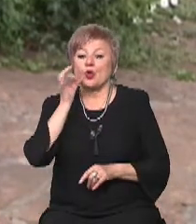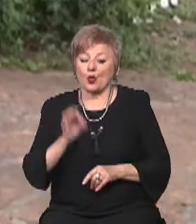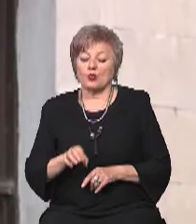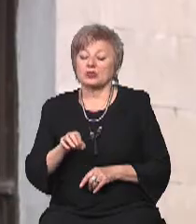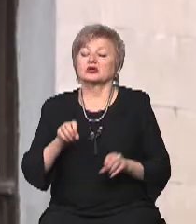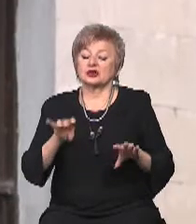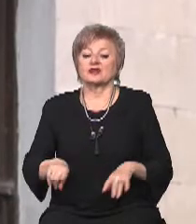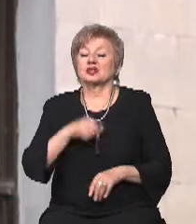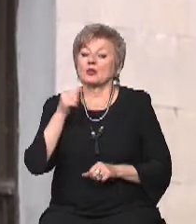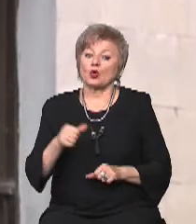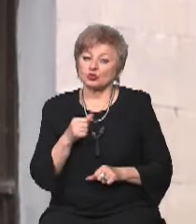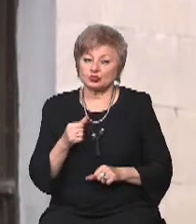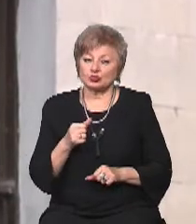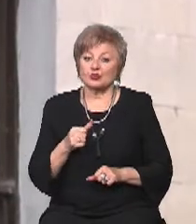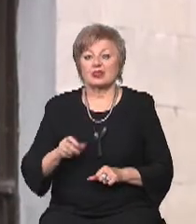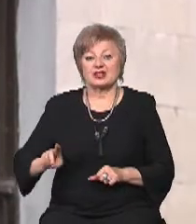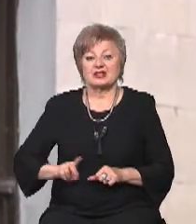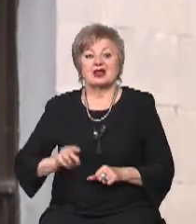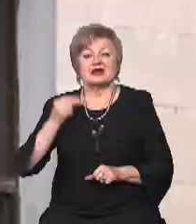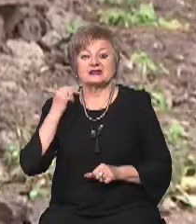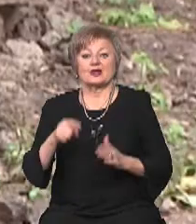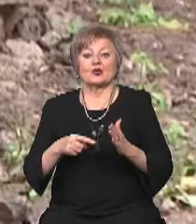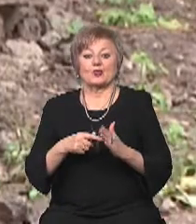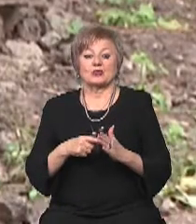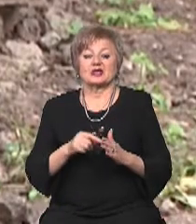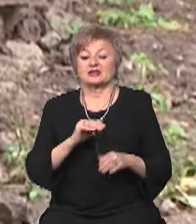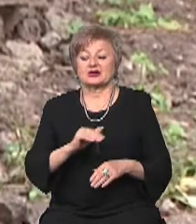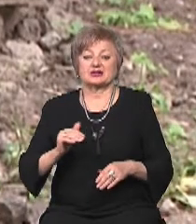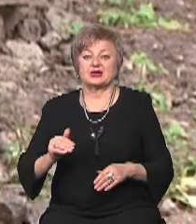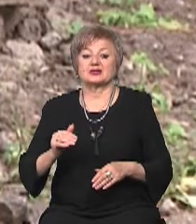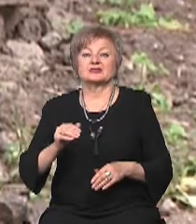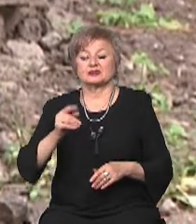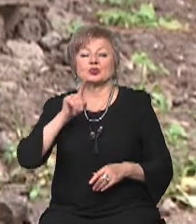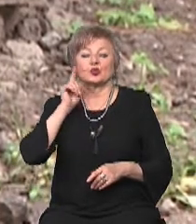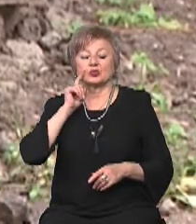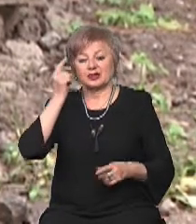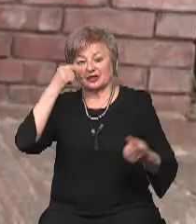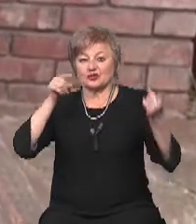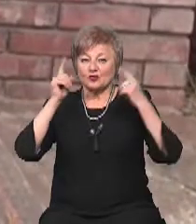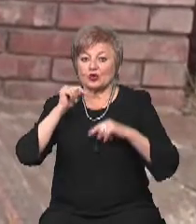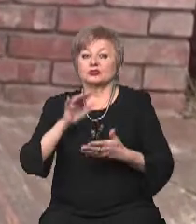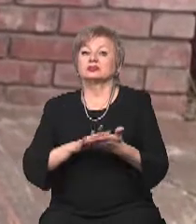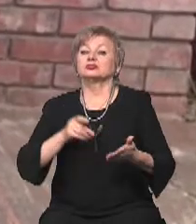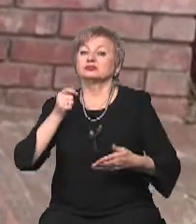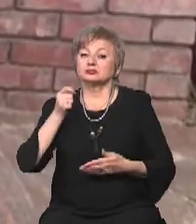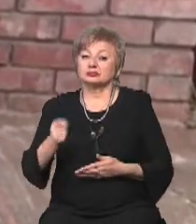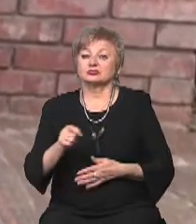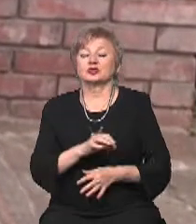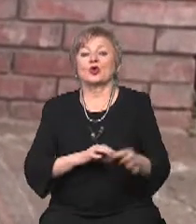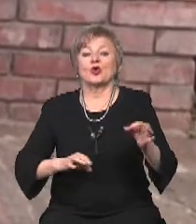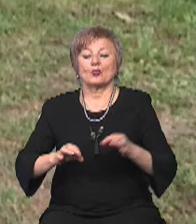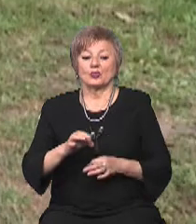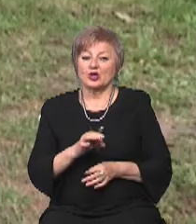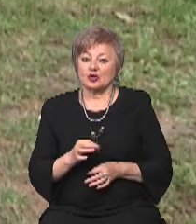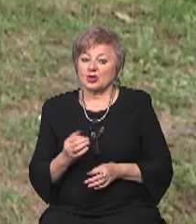цьогоріг. Людмила Маринюк, директорка Запорізького міського палацу дитячої та юнацької творчості, подала до громадського бюджету Запоріжжя проєкт «Вітрила